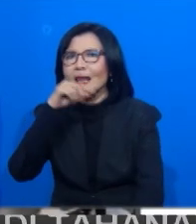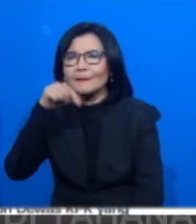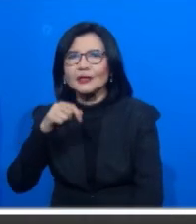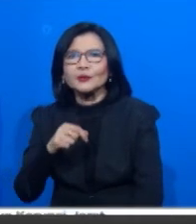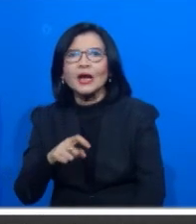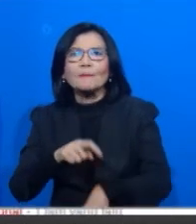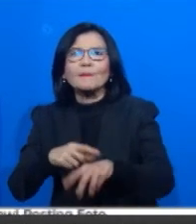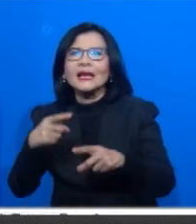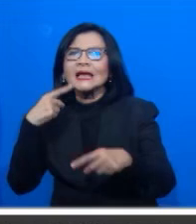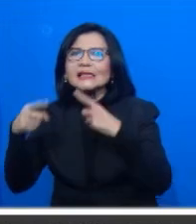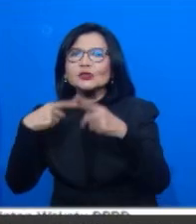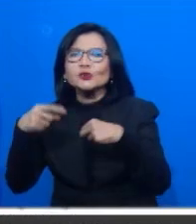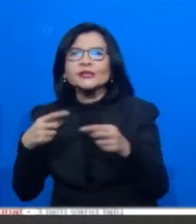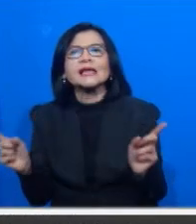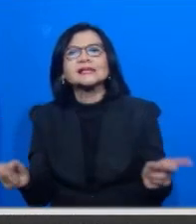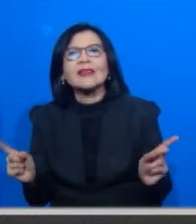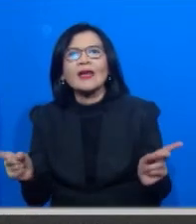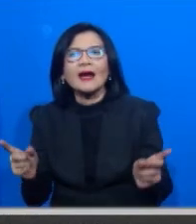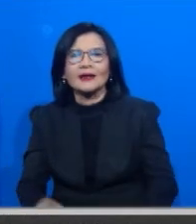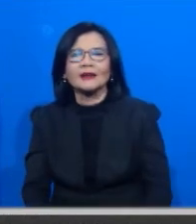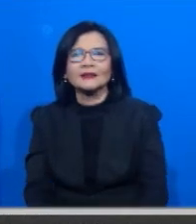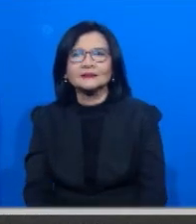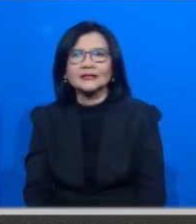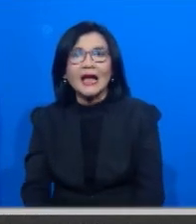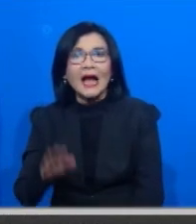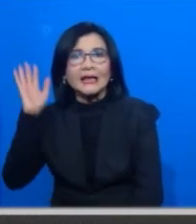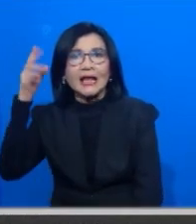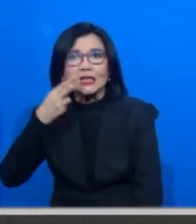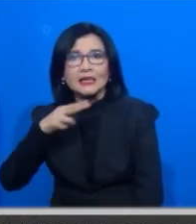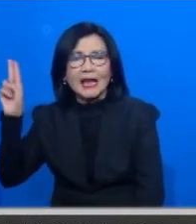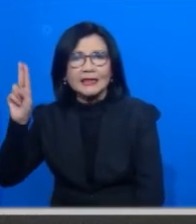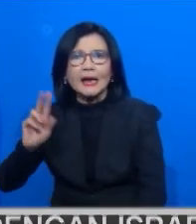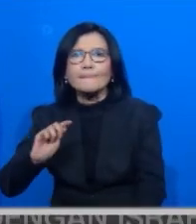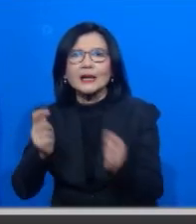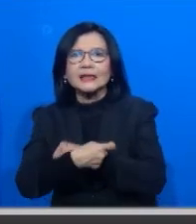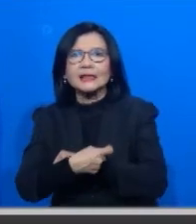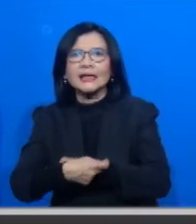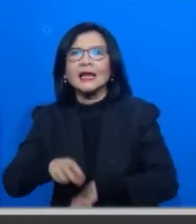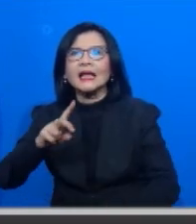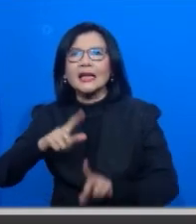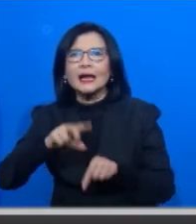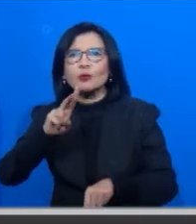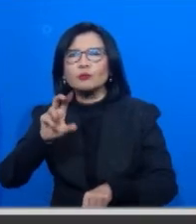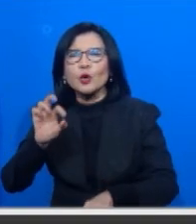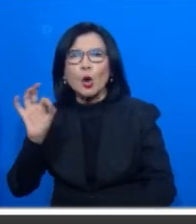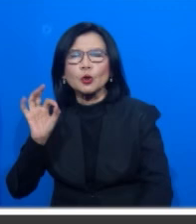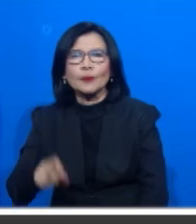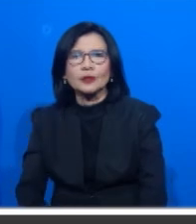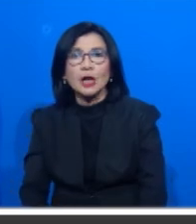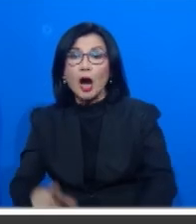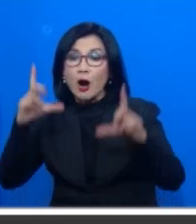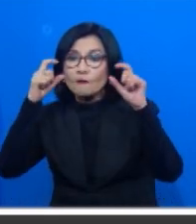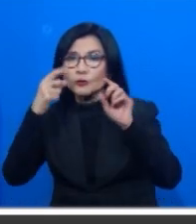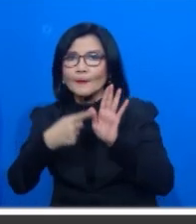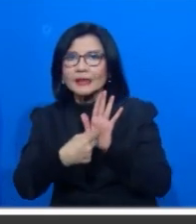momen diskusi santai dengan sang penerusnya yang akan dilantik menggantikan dirinya pada 20 Oktober nanti. Foto itu memperlihatkan Jokowi